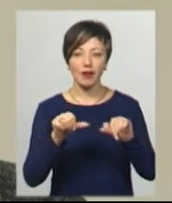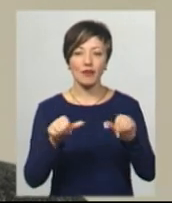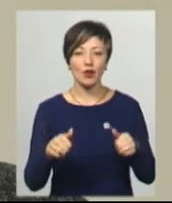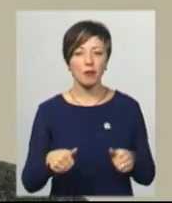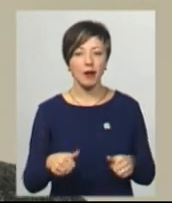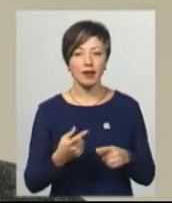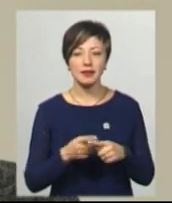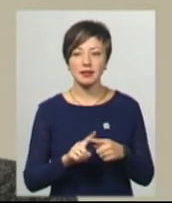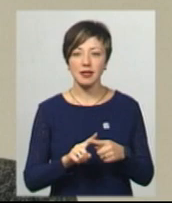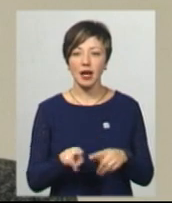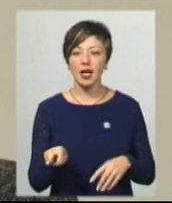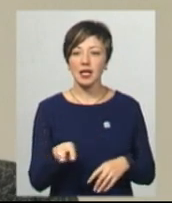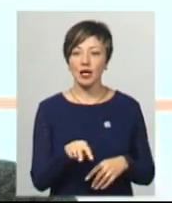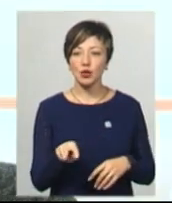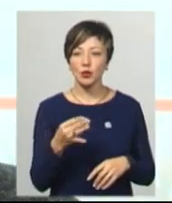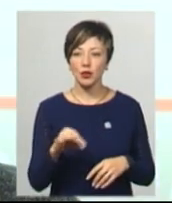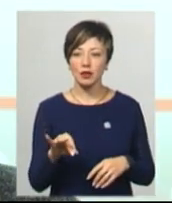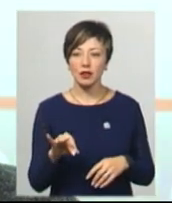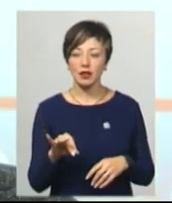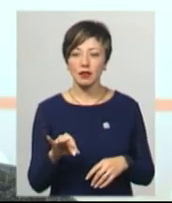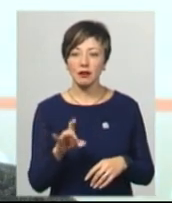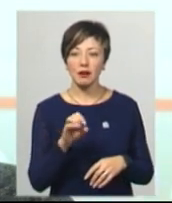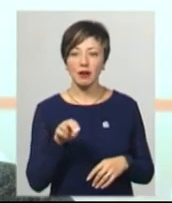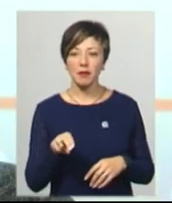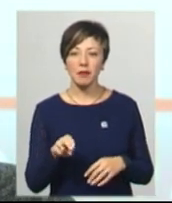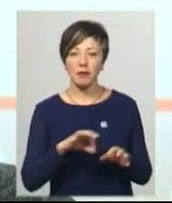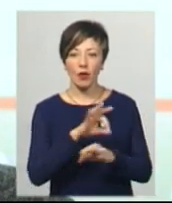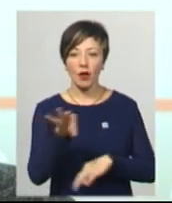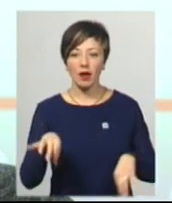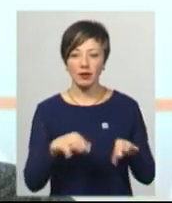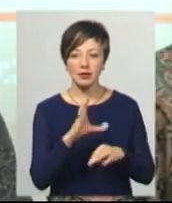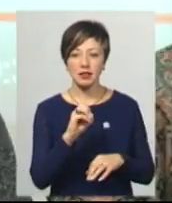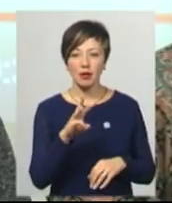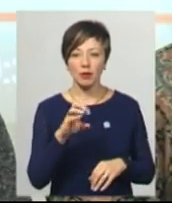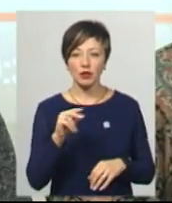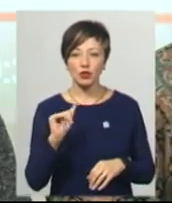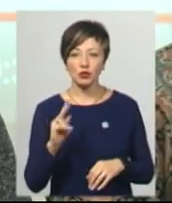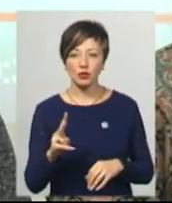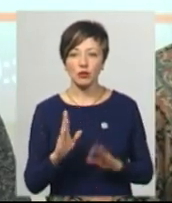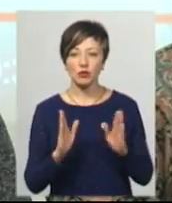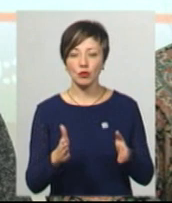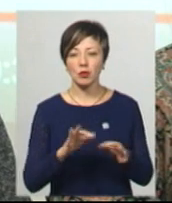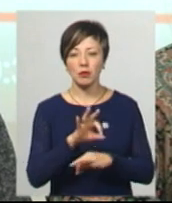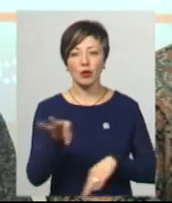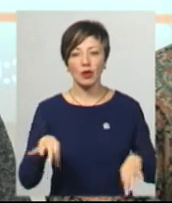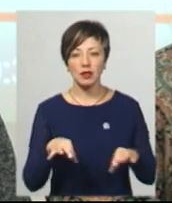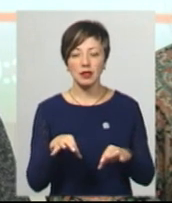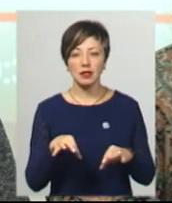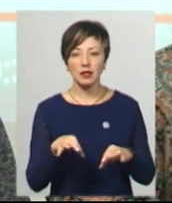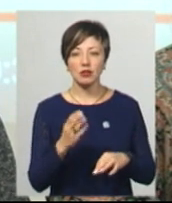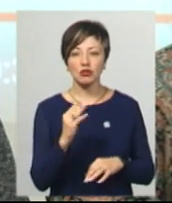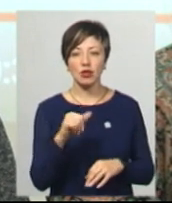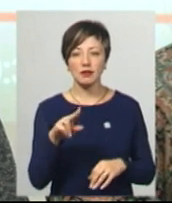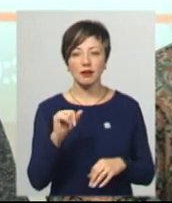формат – це такий літературний реп-проєкт Григорія Семенчука «Брат». Буде проєкт Сергія